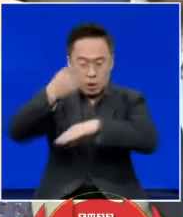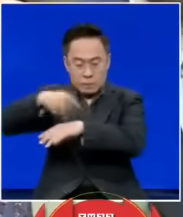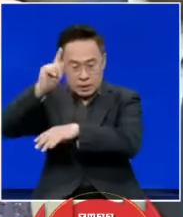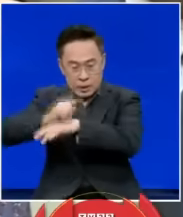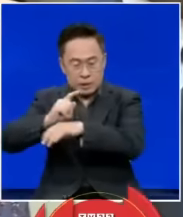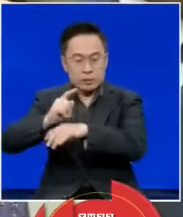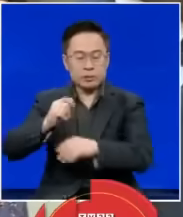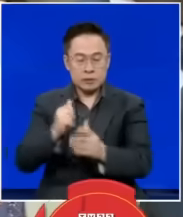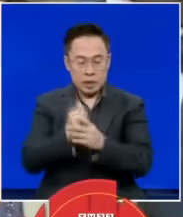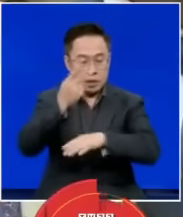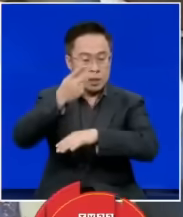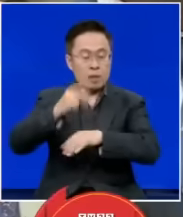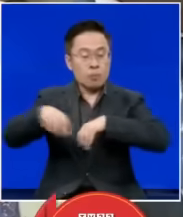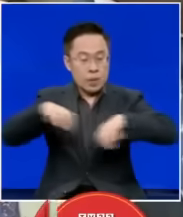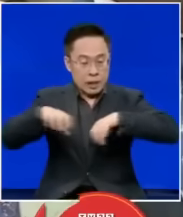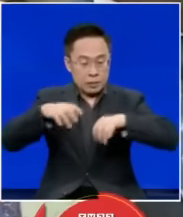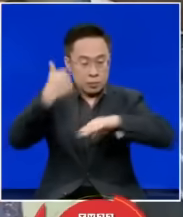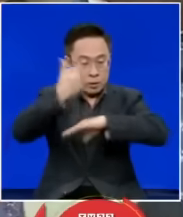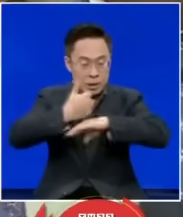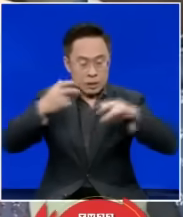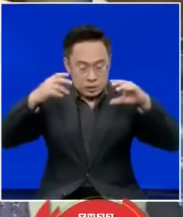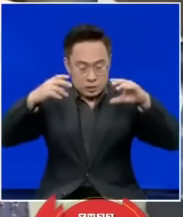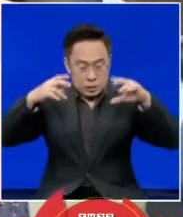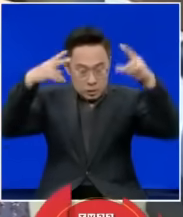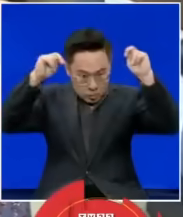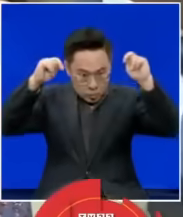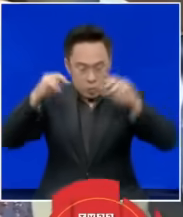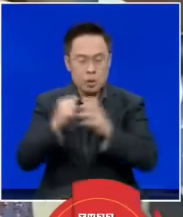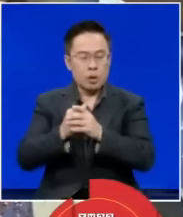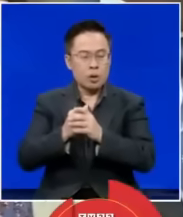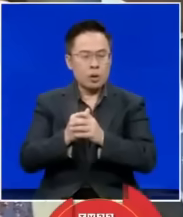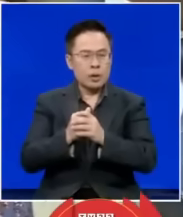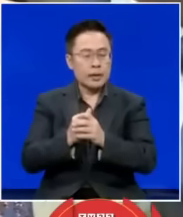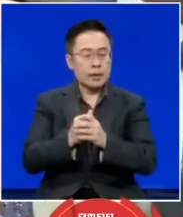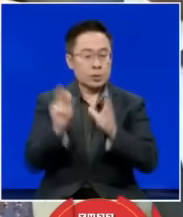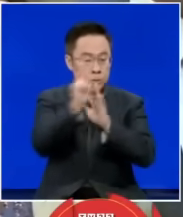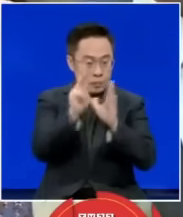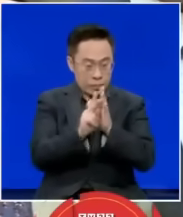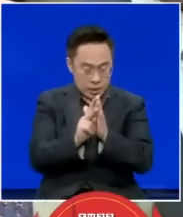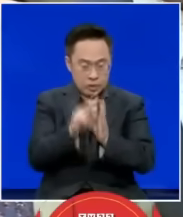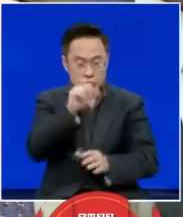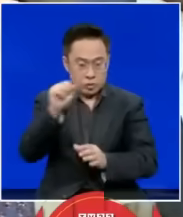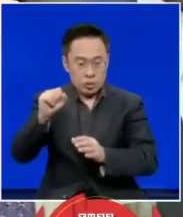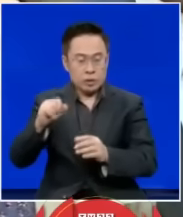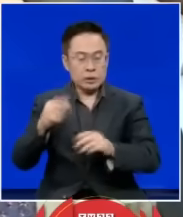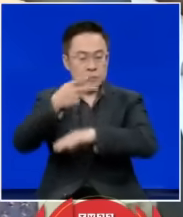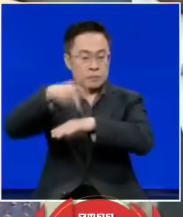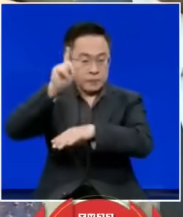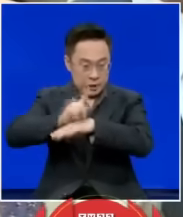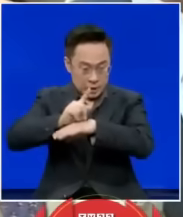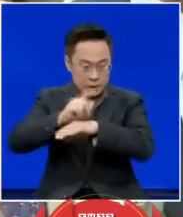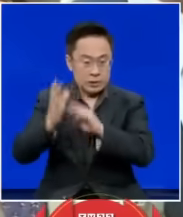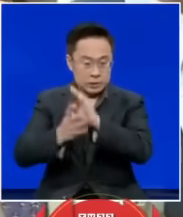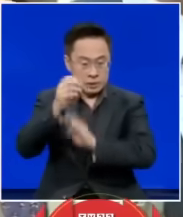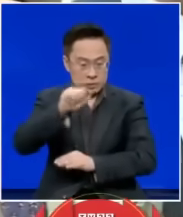าคือบริหารนิติบัญญัติและตุลาการประธานสภารองประธานสภานั้นต้องเป็นกลางไม่สามารถจะมีอำน